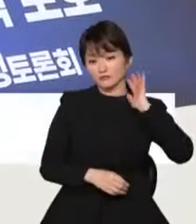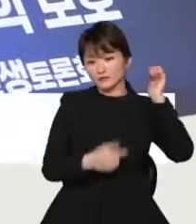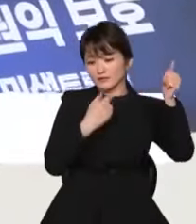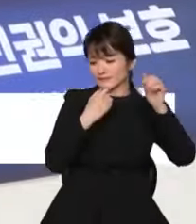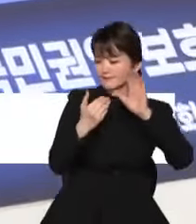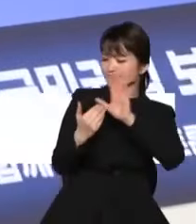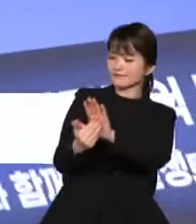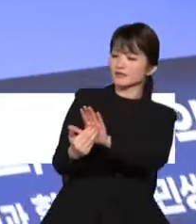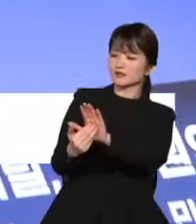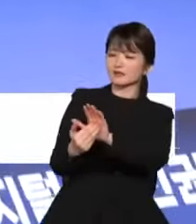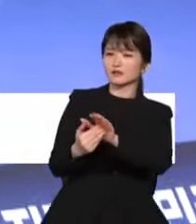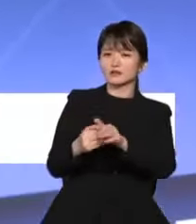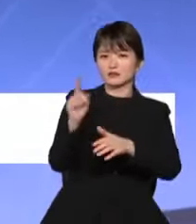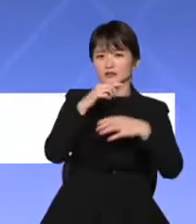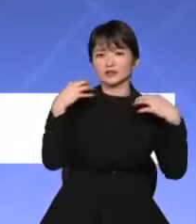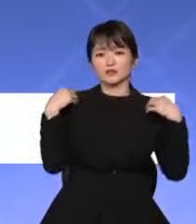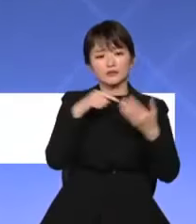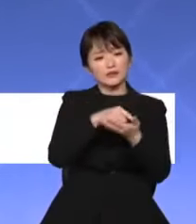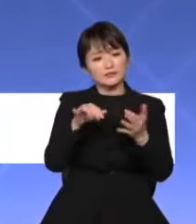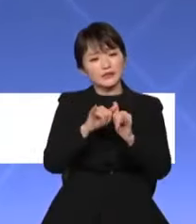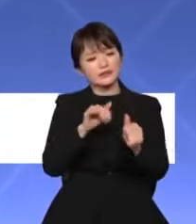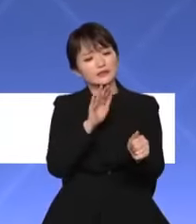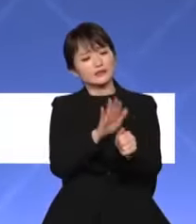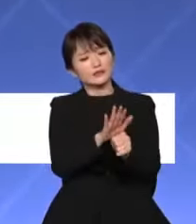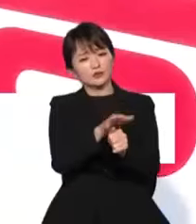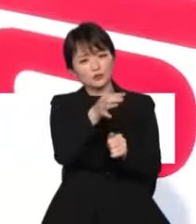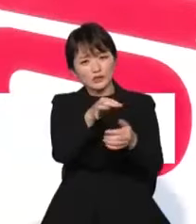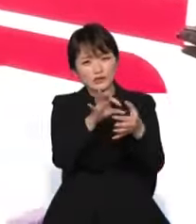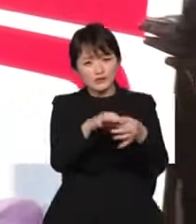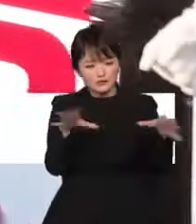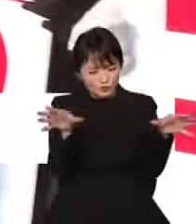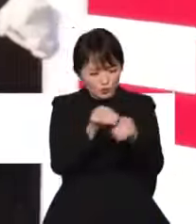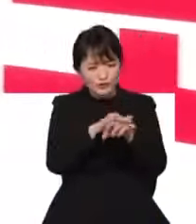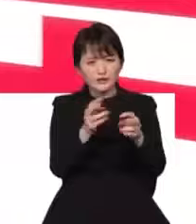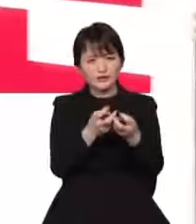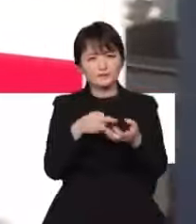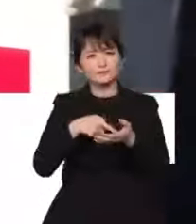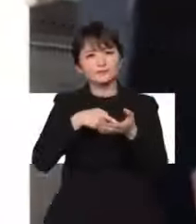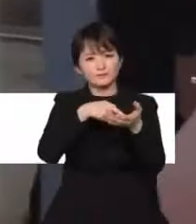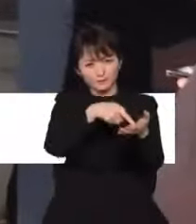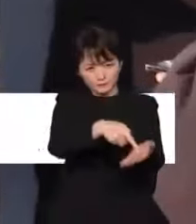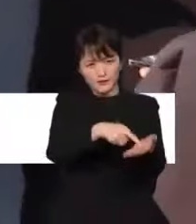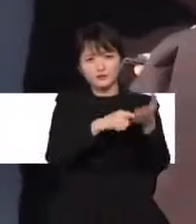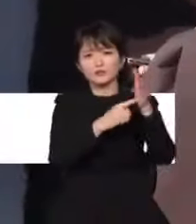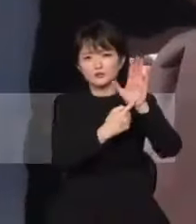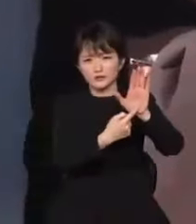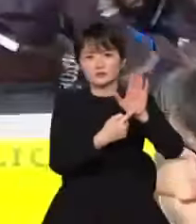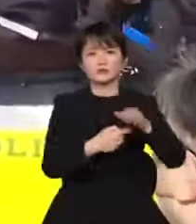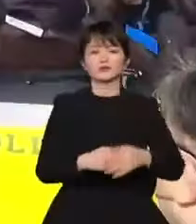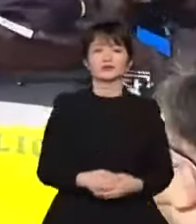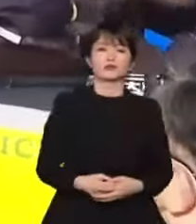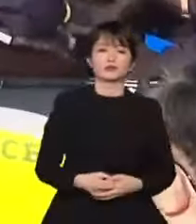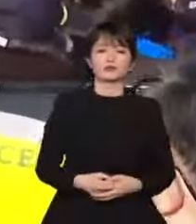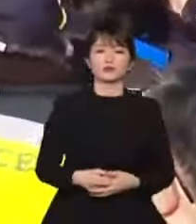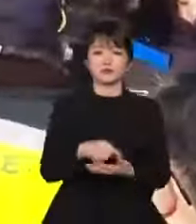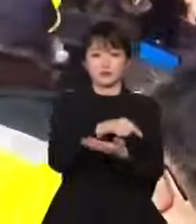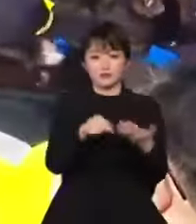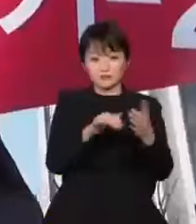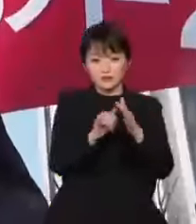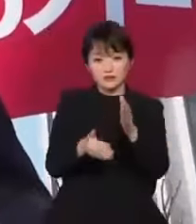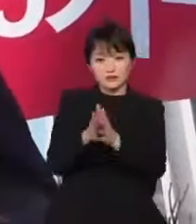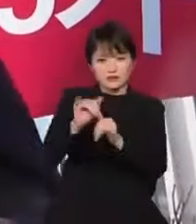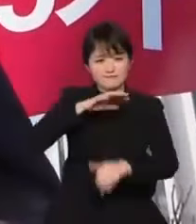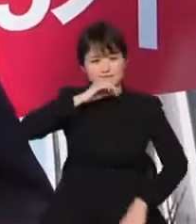행사했고 정부는 피해자 지원금 등을 중심으로 한 종합대책을 추진하겠다고 발표했습니다 유족과 시민